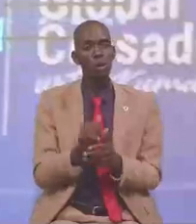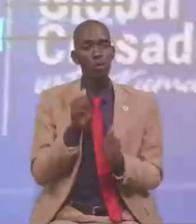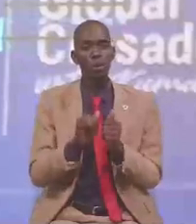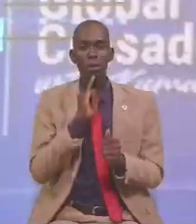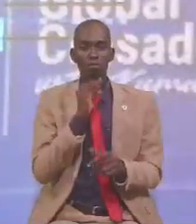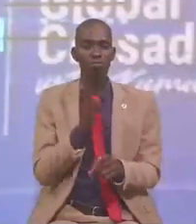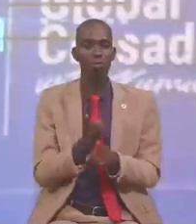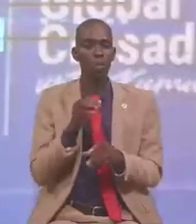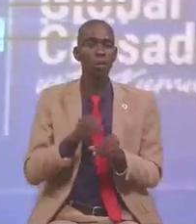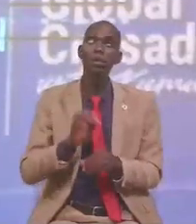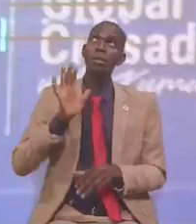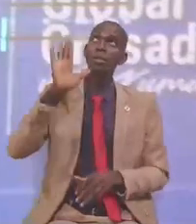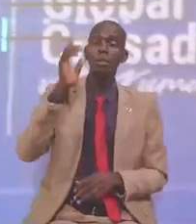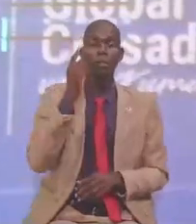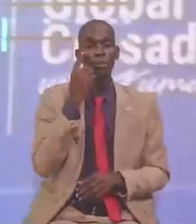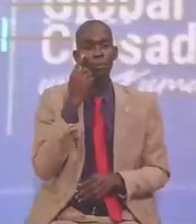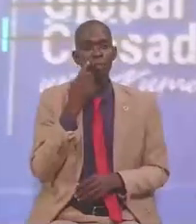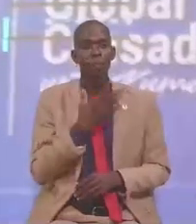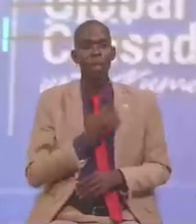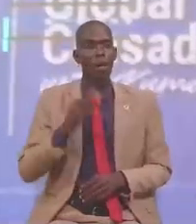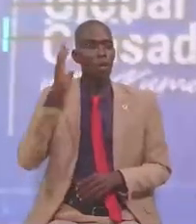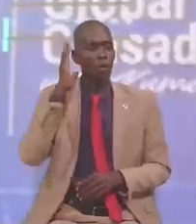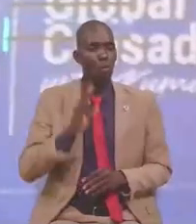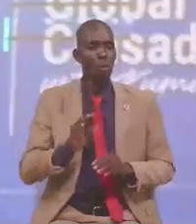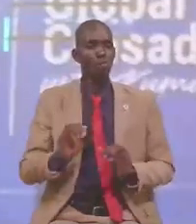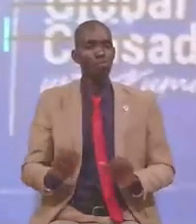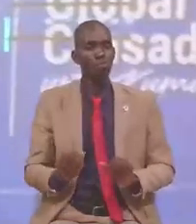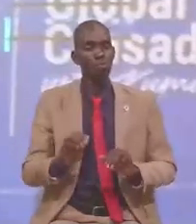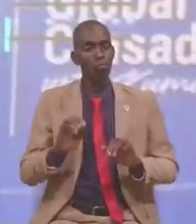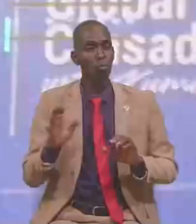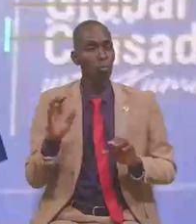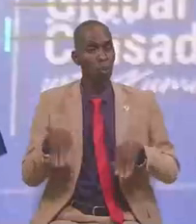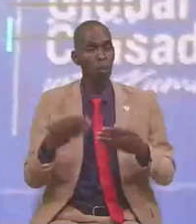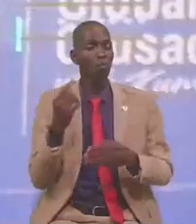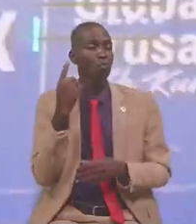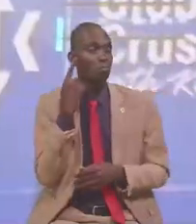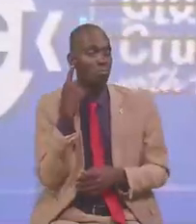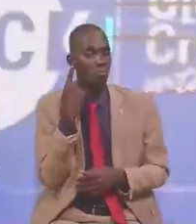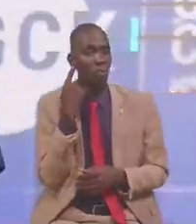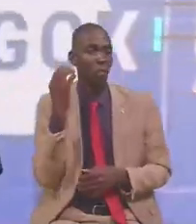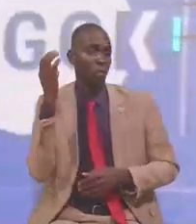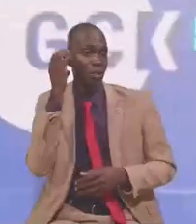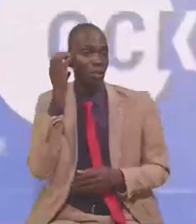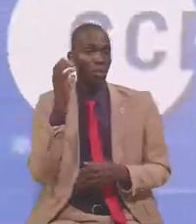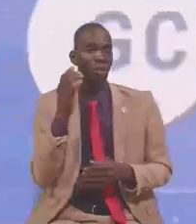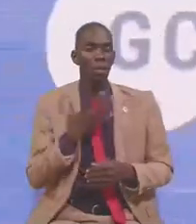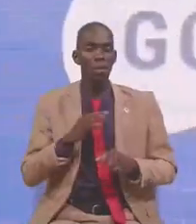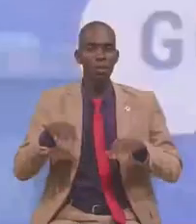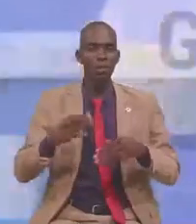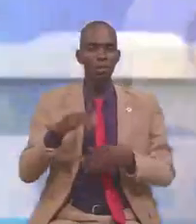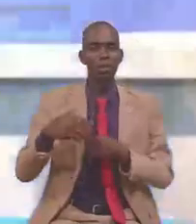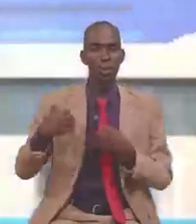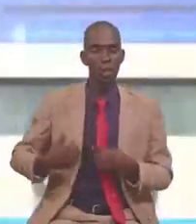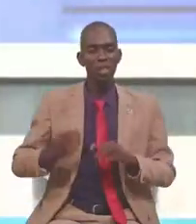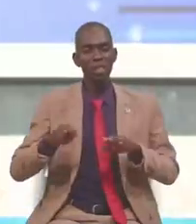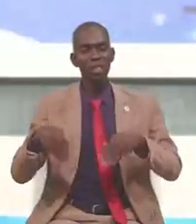yeux, si tu prêtes l'oreille, si tu prêtes